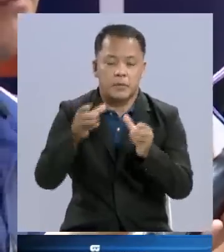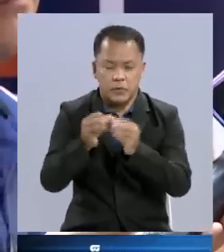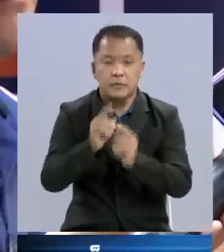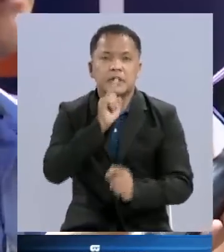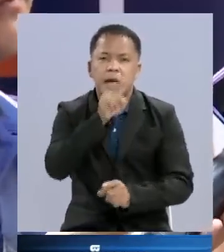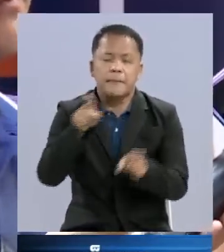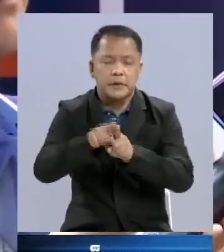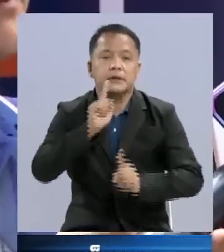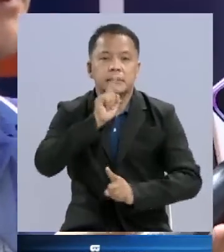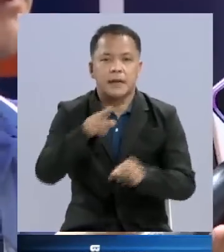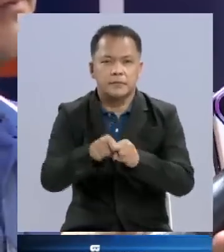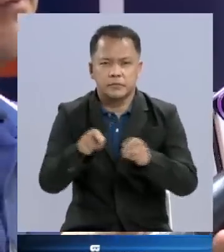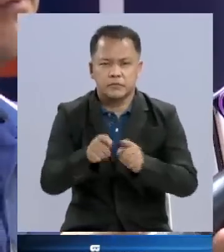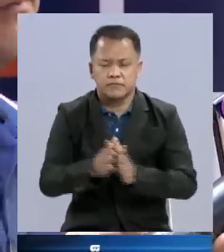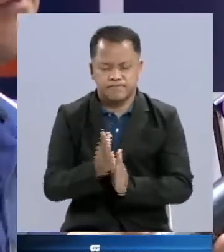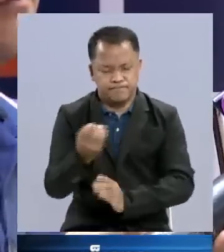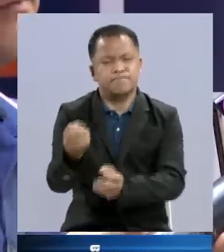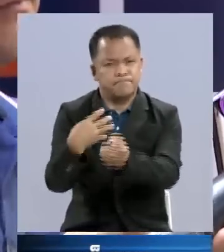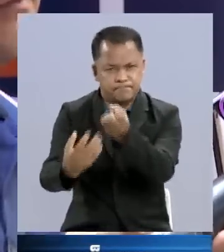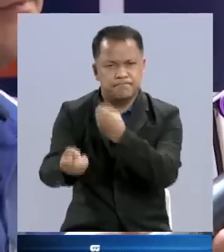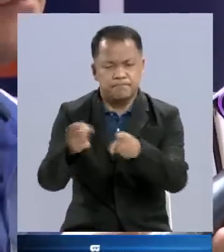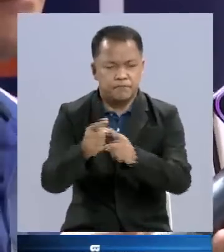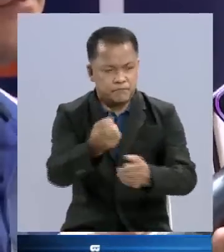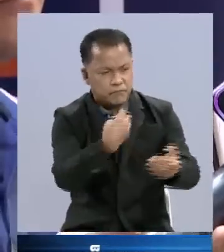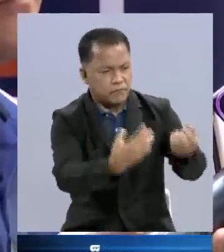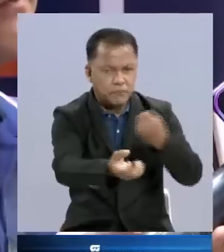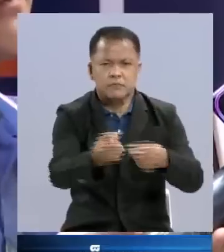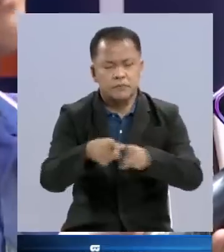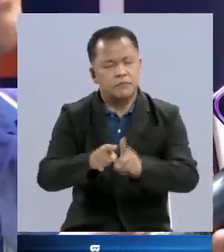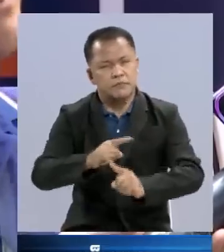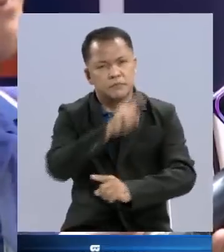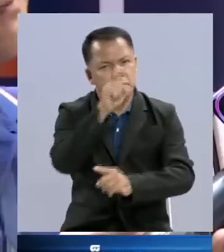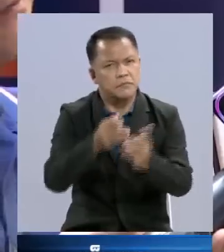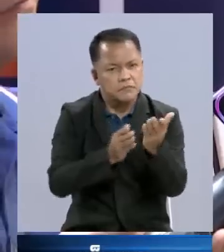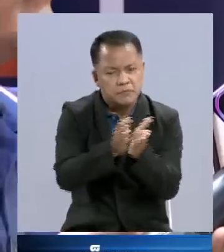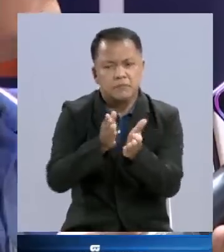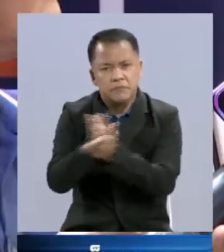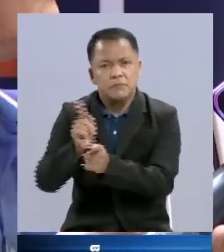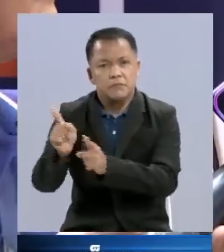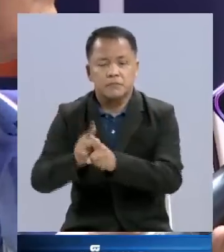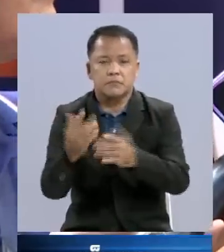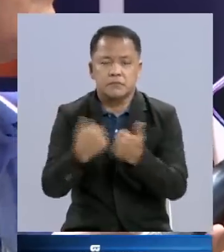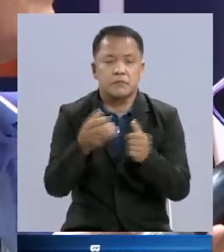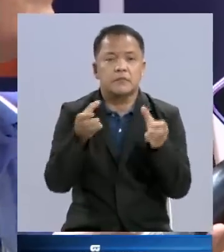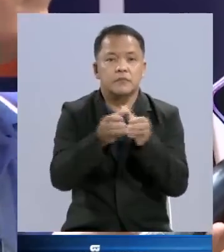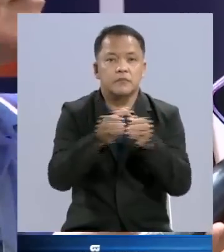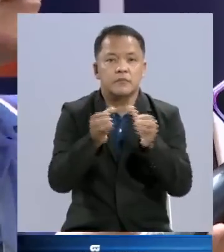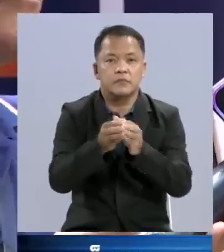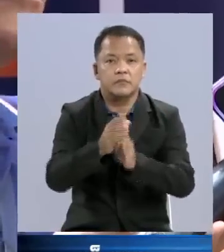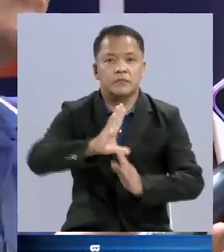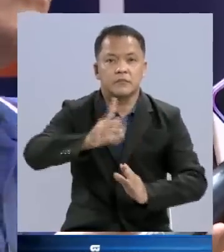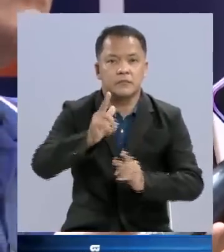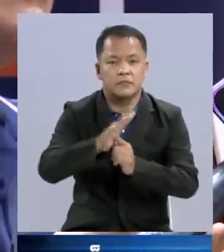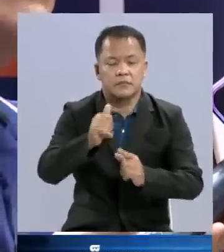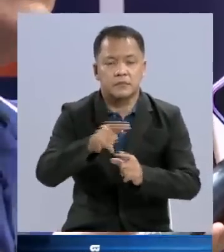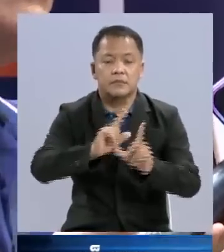ามเรื่องนี้อีกเหมือนกันจากเนี่ยแหละกระแสวิพากษ์วิจารณ์คนนั้นคนนี้วิพากษ์วิจารณ์กันว่าเอ๊ะมันจะไปในทิศทางไหนปรากฏว่าฝั่งของคุณชัยธวัฒน์ตุลา